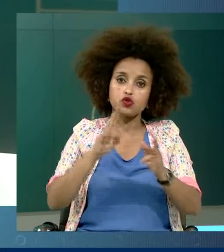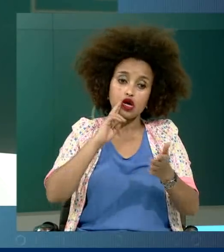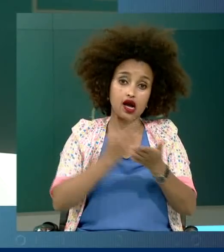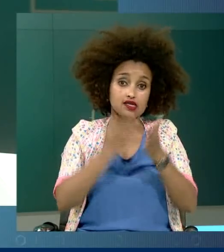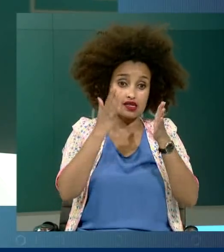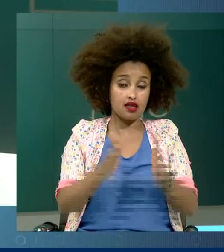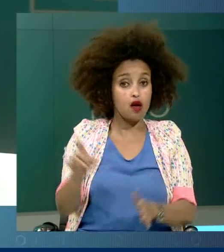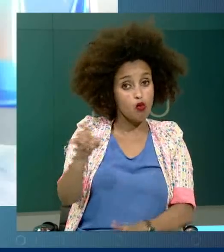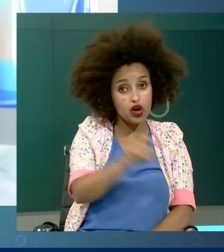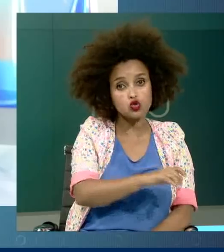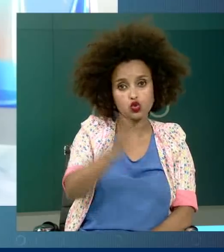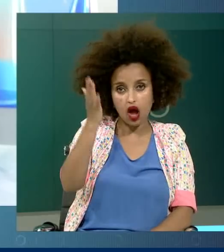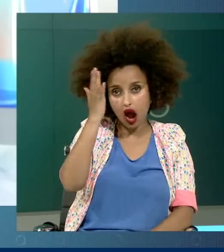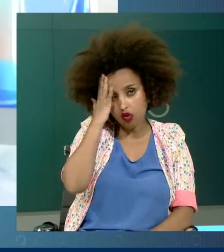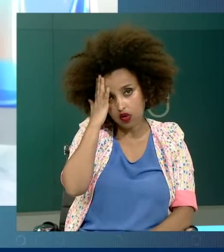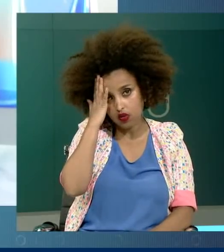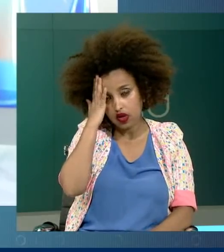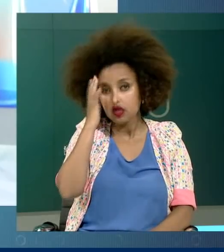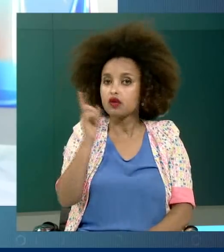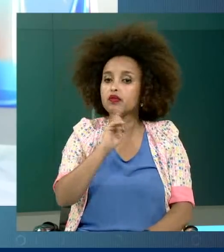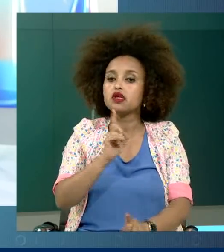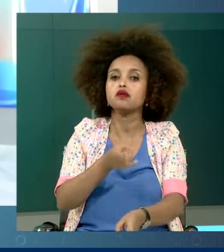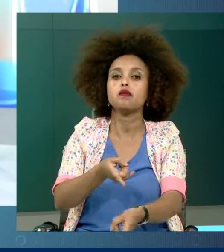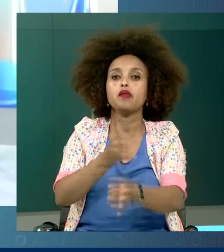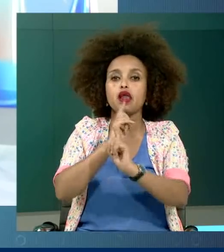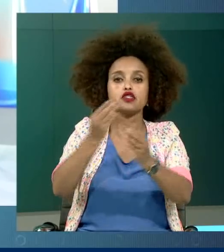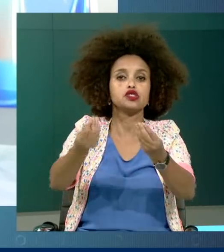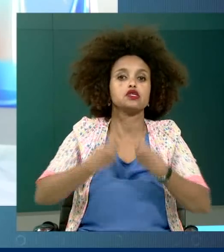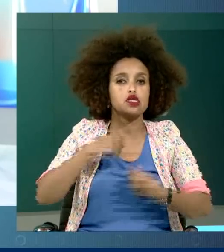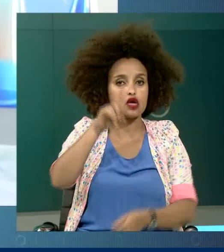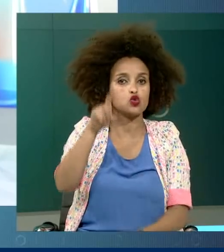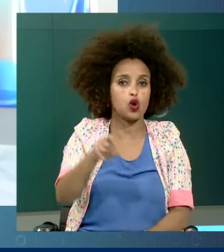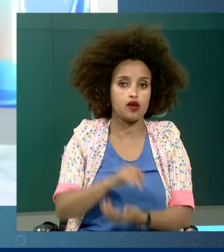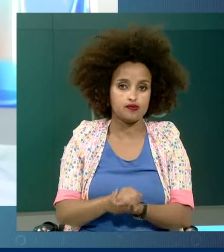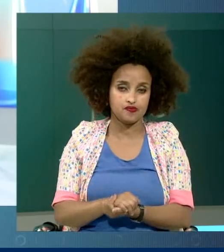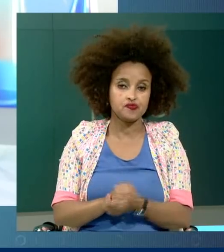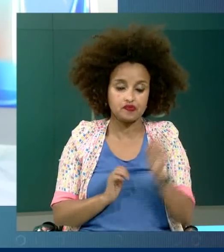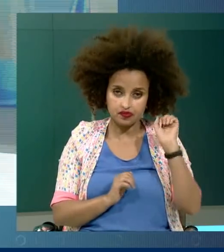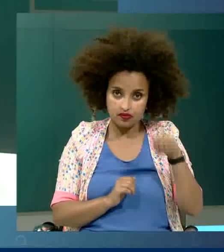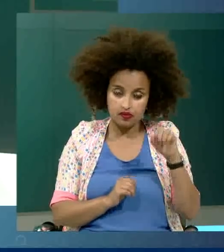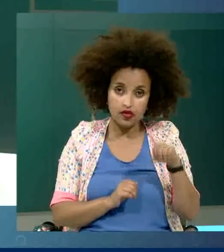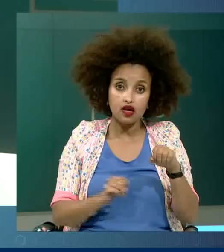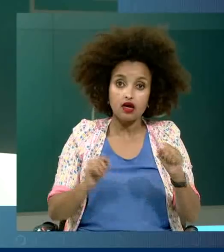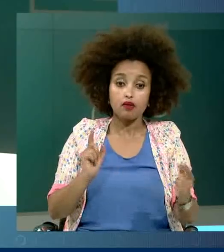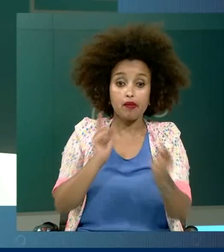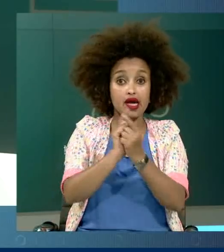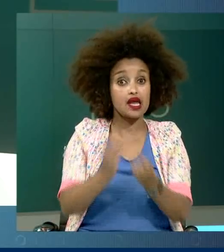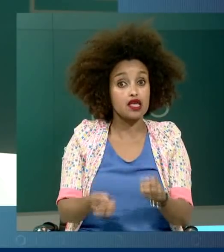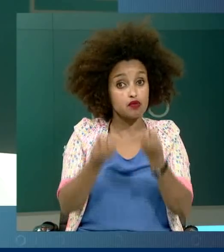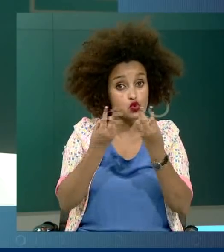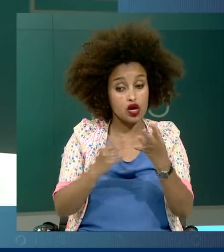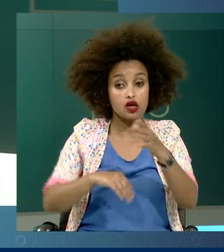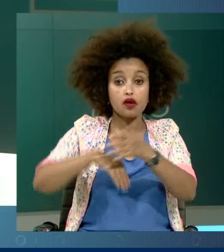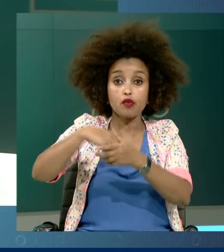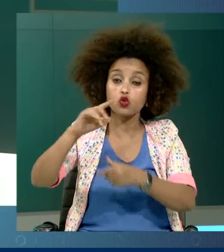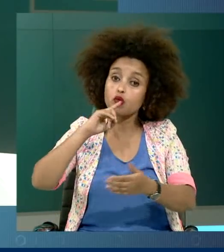ጋዜጠኝነታችሁን አውቀው ምን አይነት ምላሽ ይሰጧችኋል? አው ለምን መሰለ አሁን በመገናኛ ብዙሃን የሚለቀቁ መረጃዎች